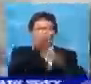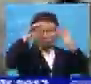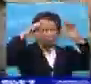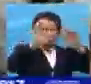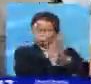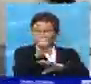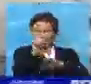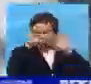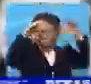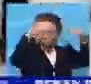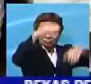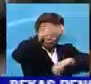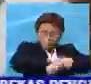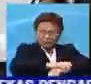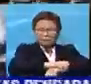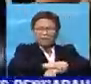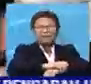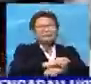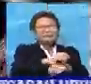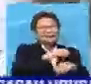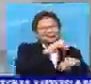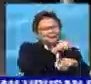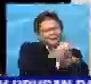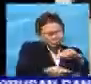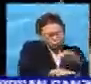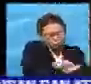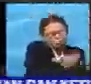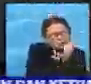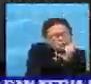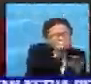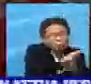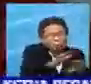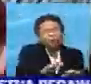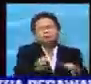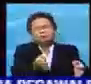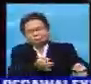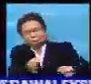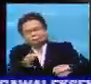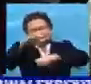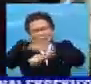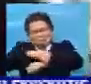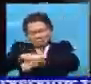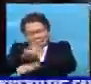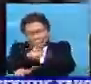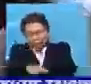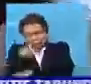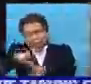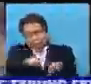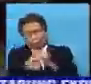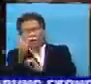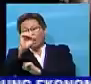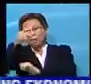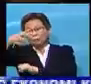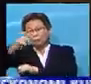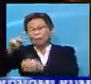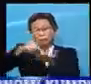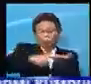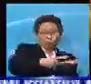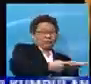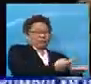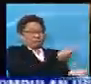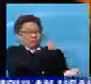tumpuan terhadap menangkap ikan Bilis Datuk Seri Dr Ahmad Zahid mengulas penahanan apa orang oleh sprm sejak Minggu